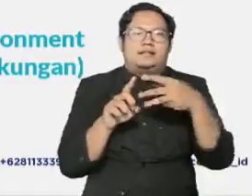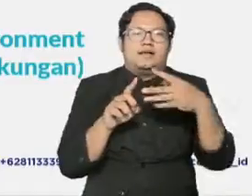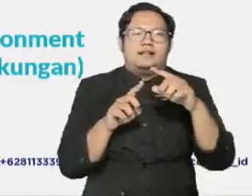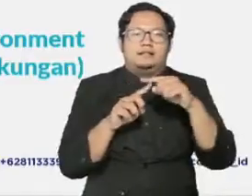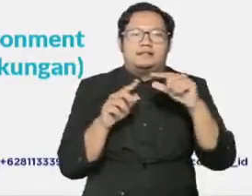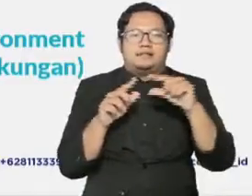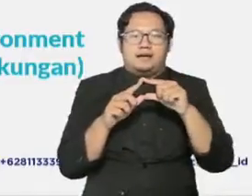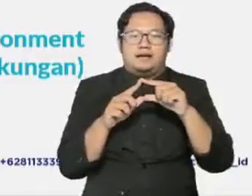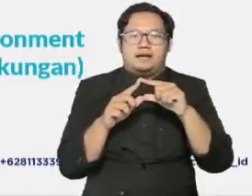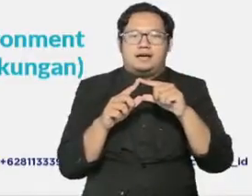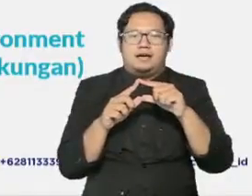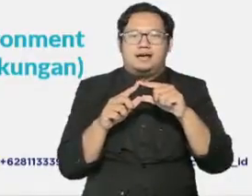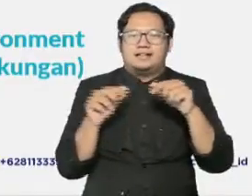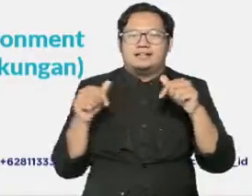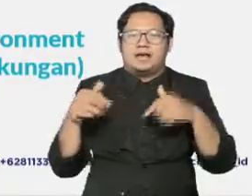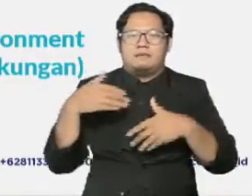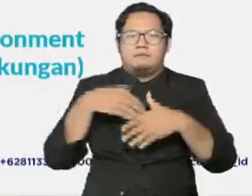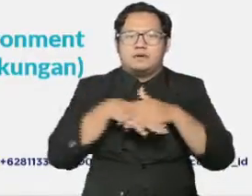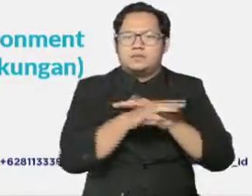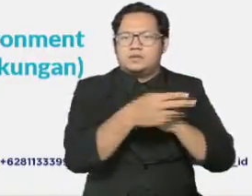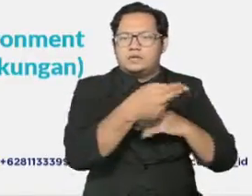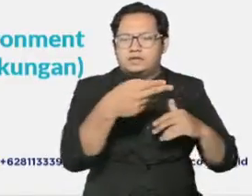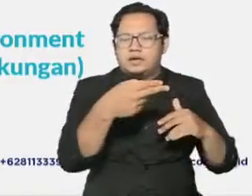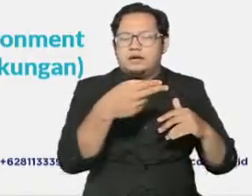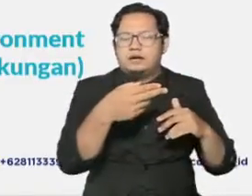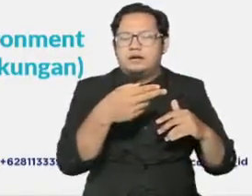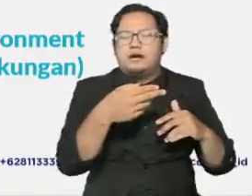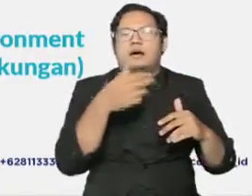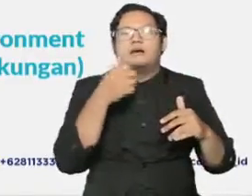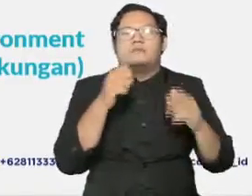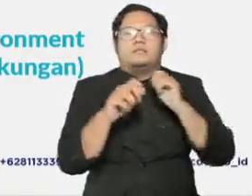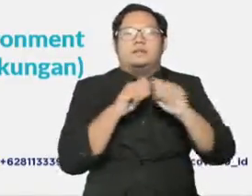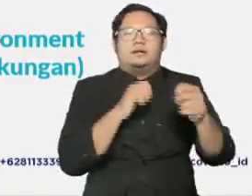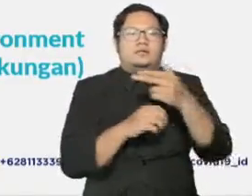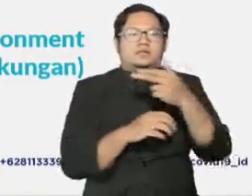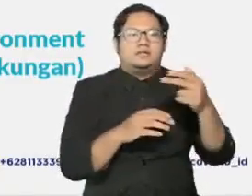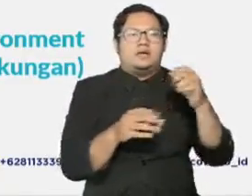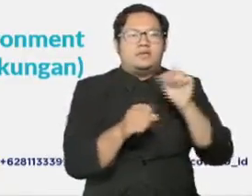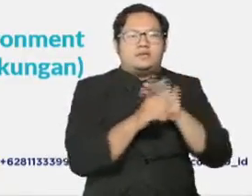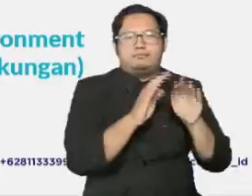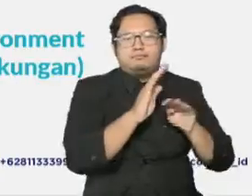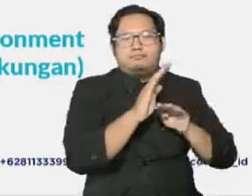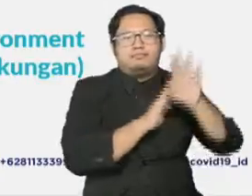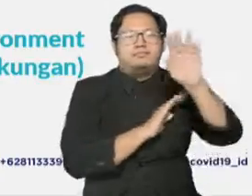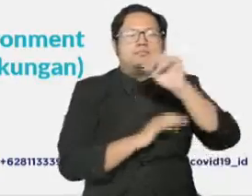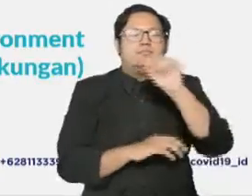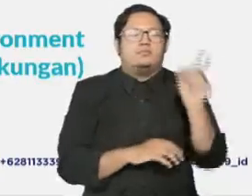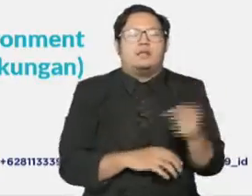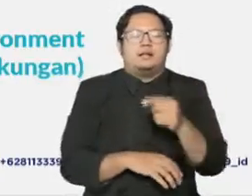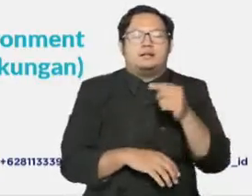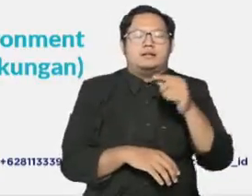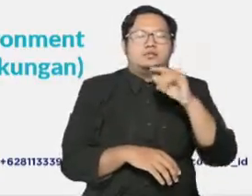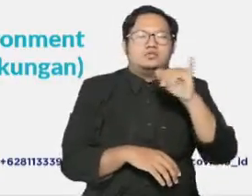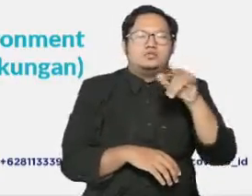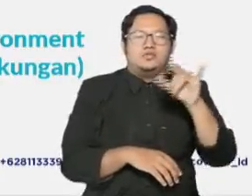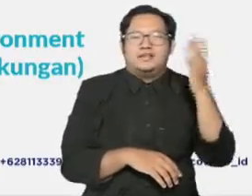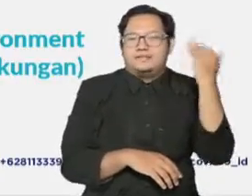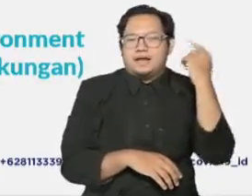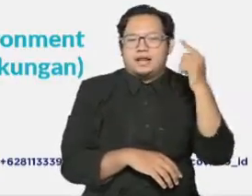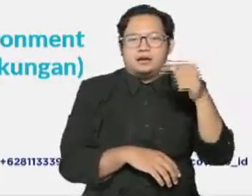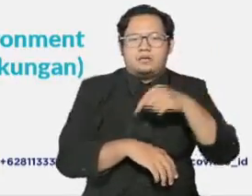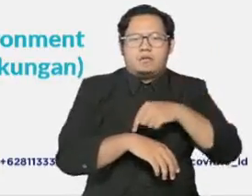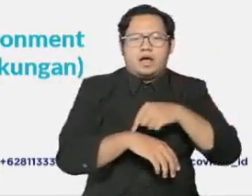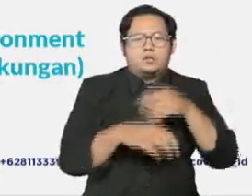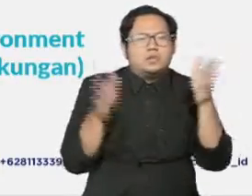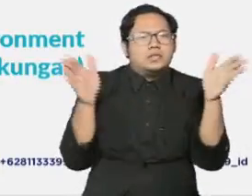Indonesia dapat menyebabkan lonjakan kasus di Indonesia pada bulan Juli lalu dalam waktu yang singkat akibat